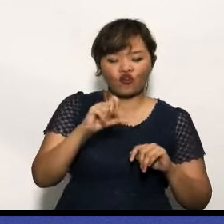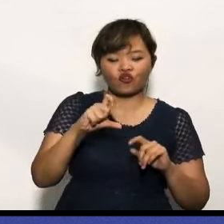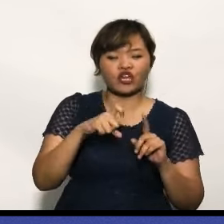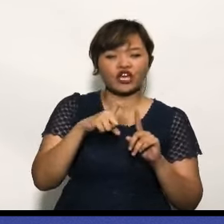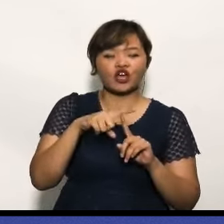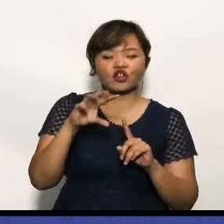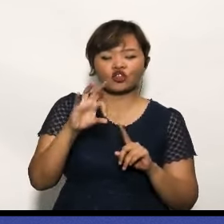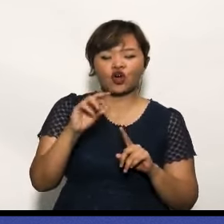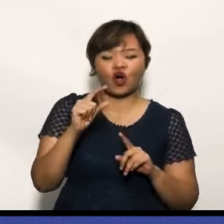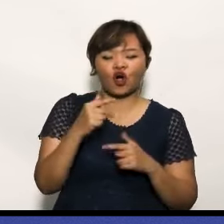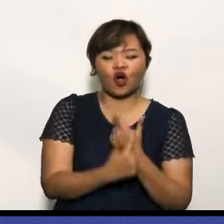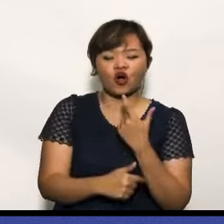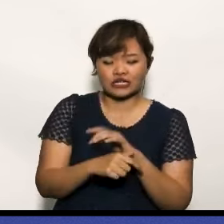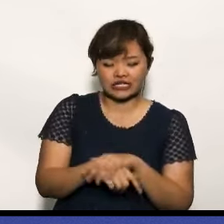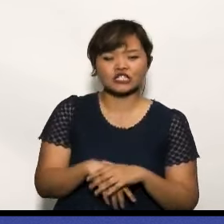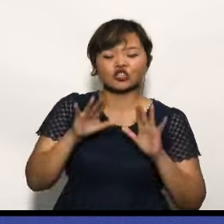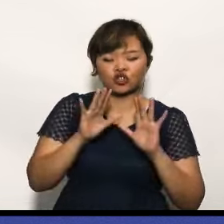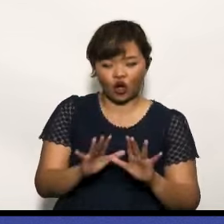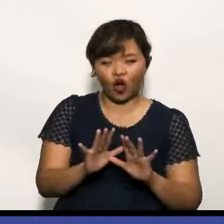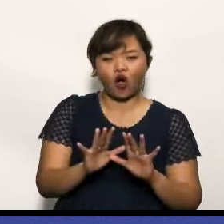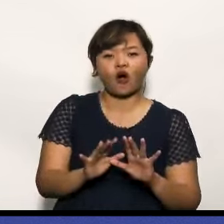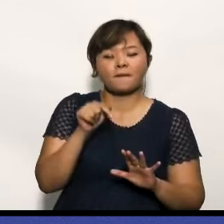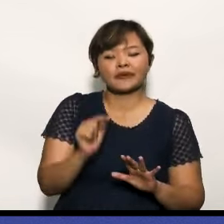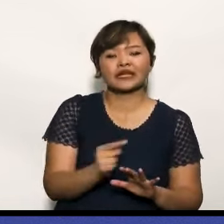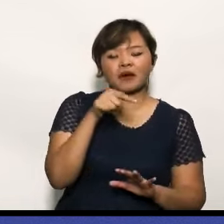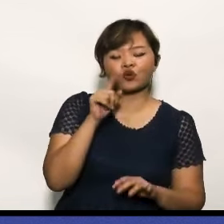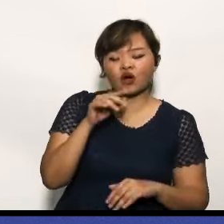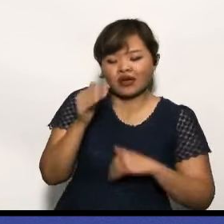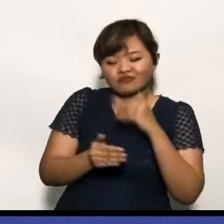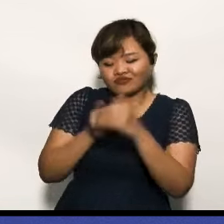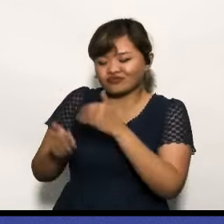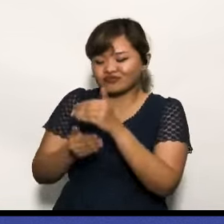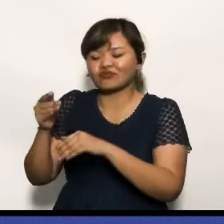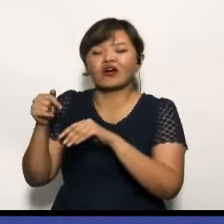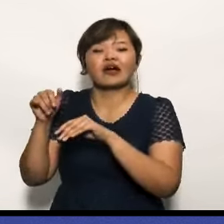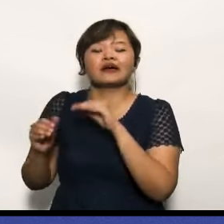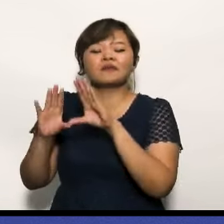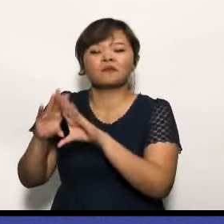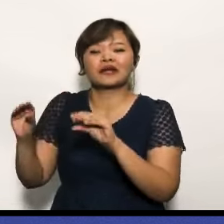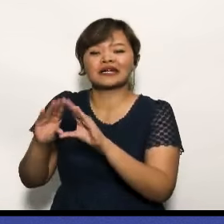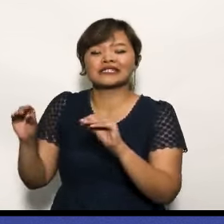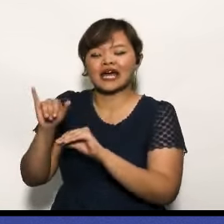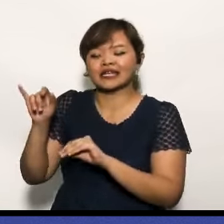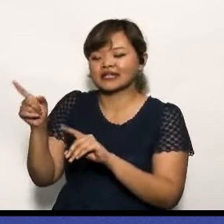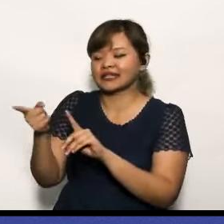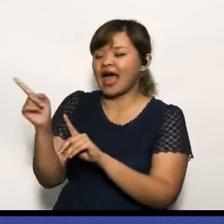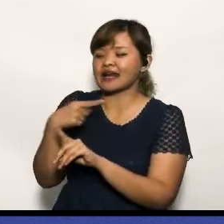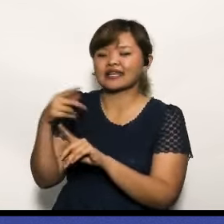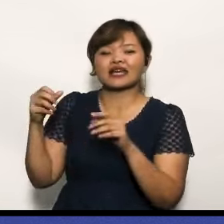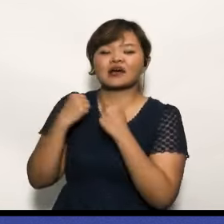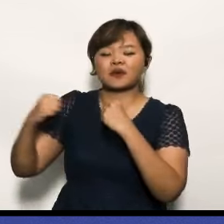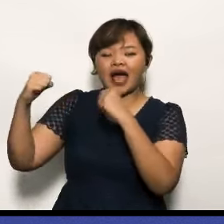victory. Dari bekerja untuk mendapatkan kemenangan, menjadi bekerja dari kemenangan itu